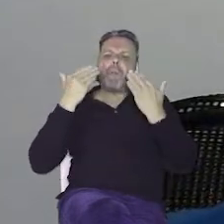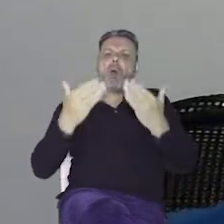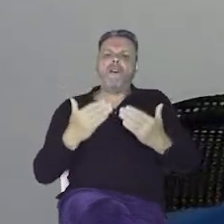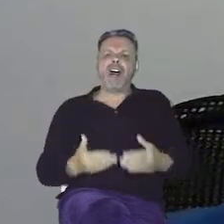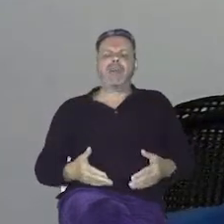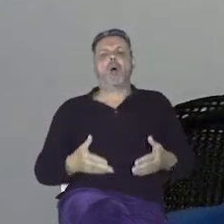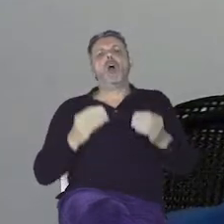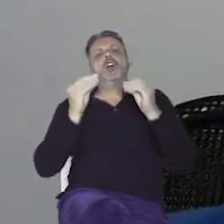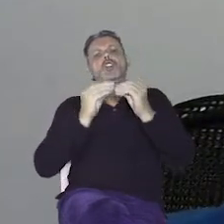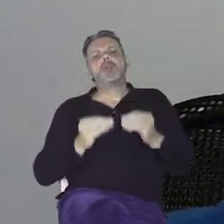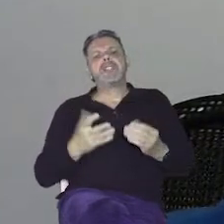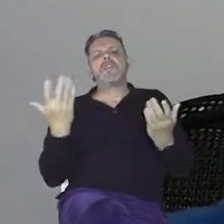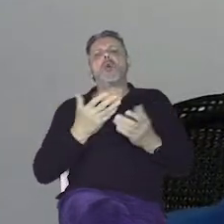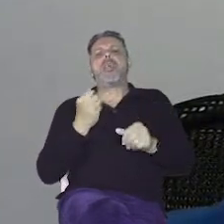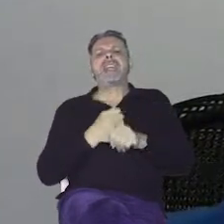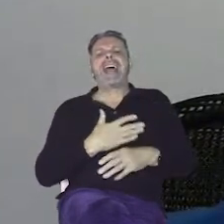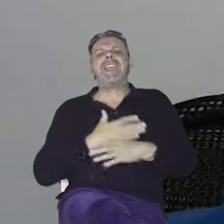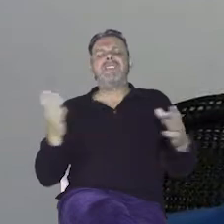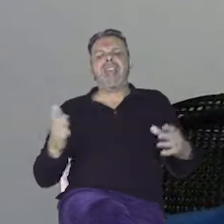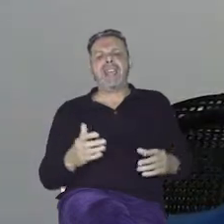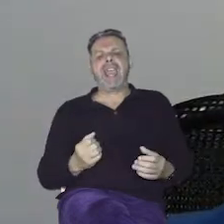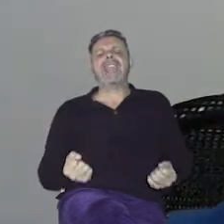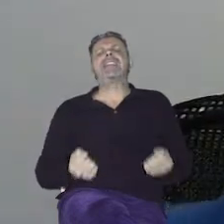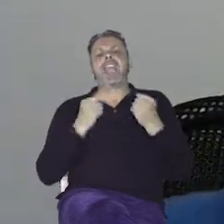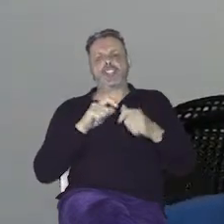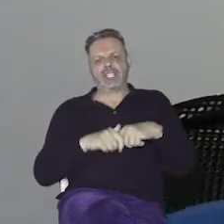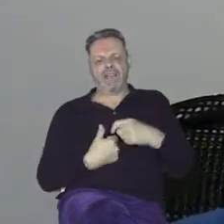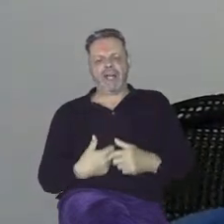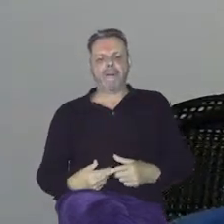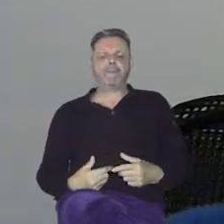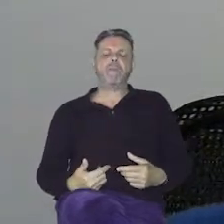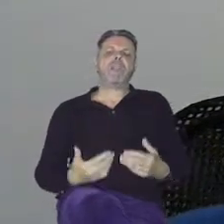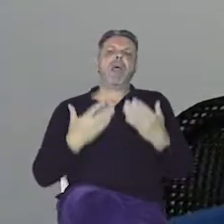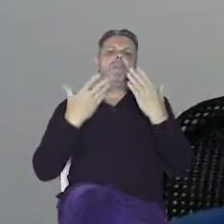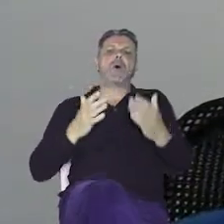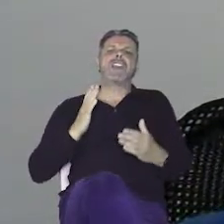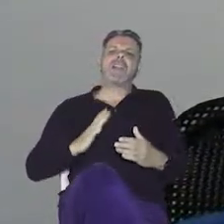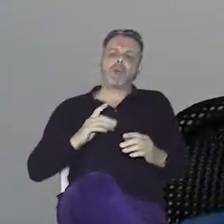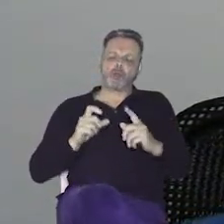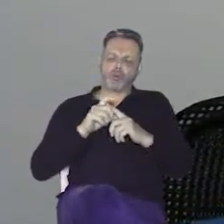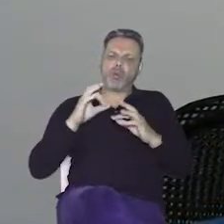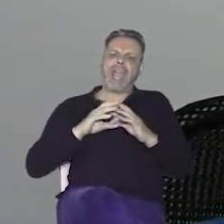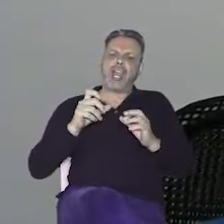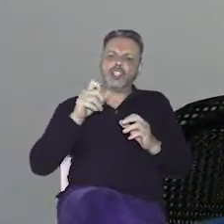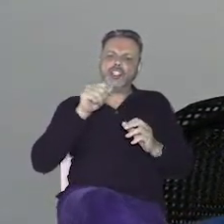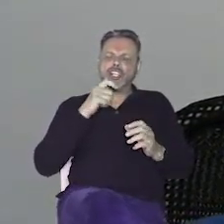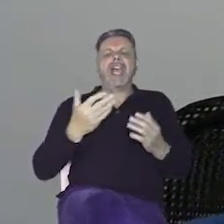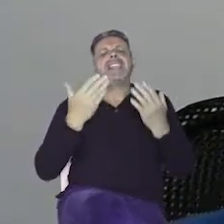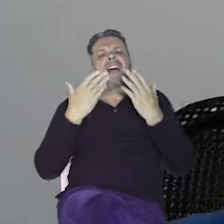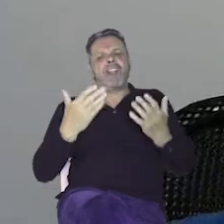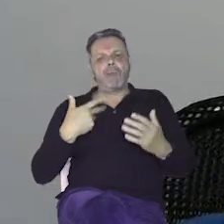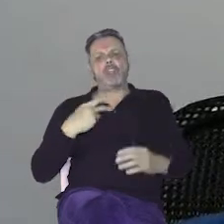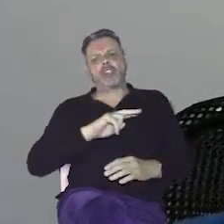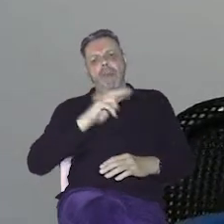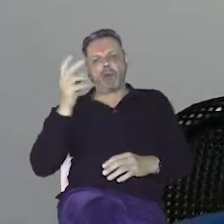ovaj sustav koji radi velike i jako teške stvari. Evo, pozdravljam i gospođu Dačić, zahvaljujem se što ste me pozvali u